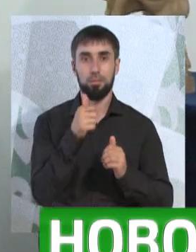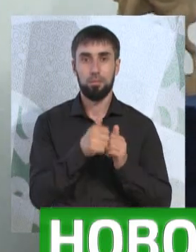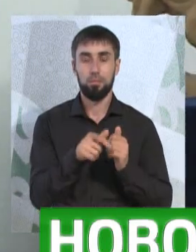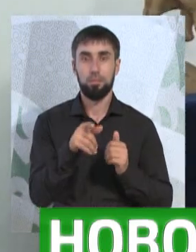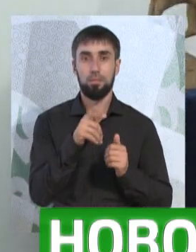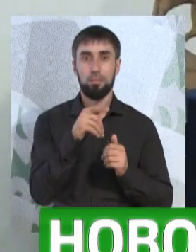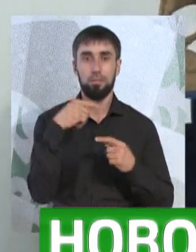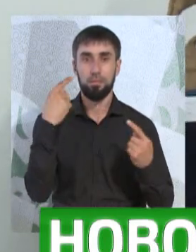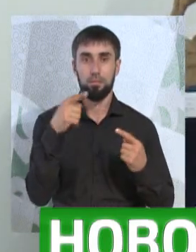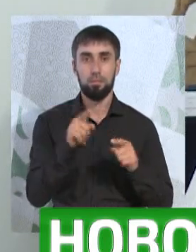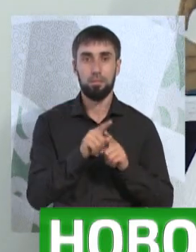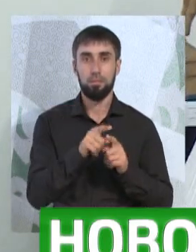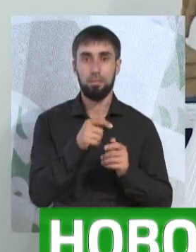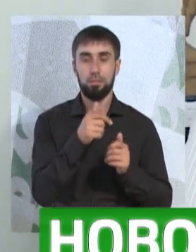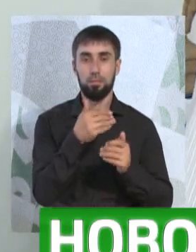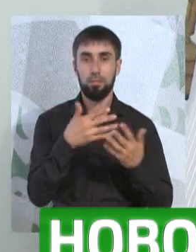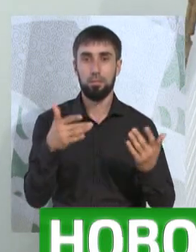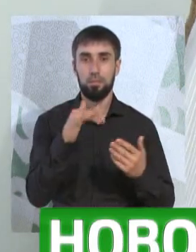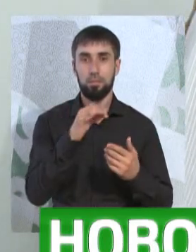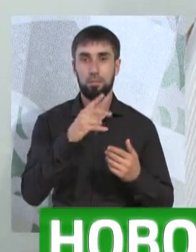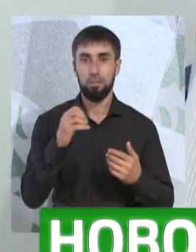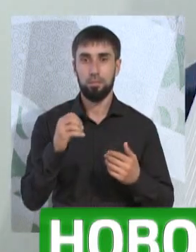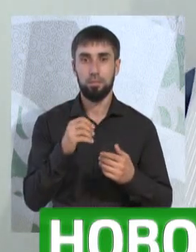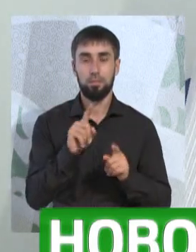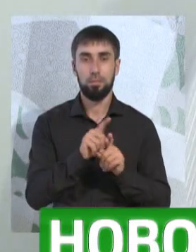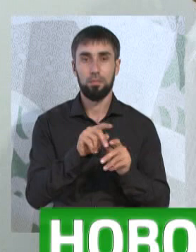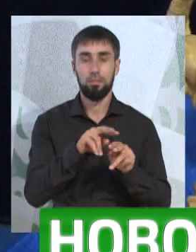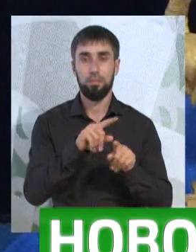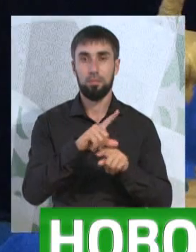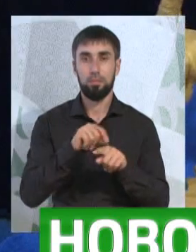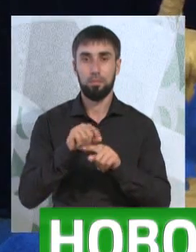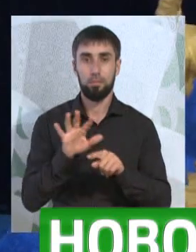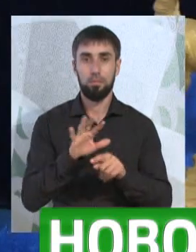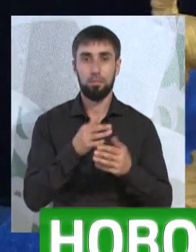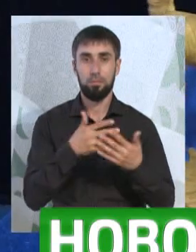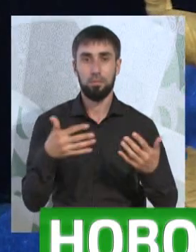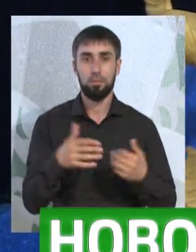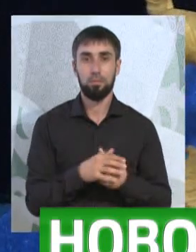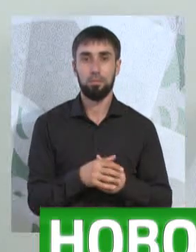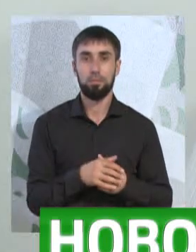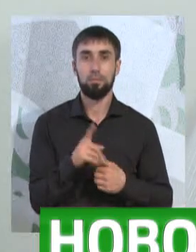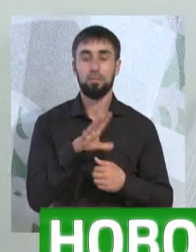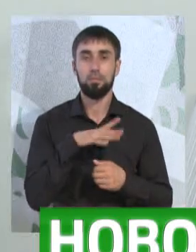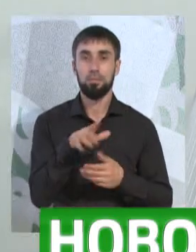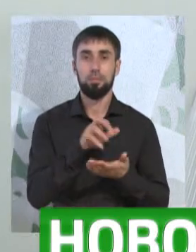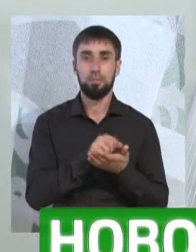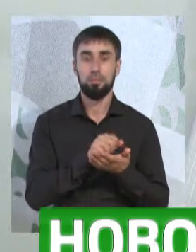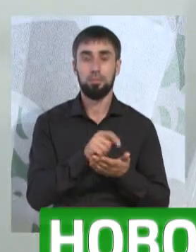барашек, он индивидуален, движения разные у всех. А что использовалось в создании? Это все